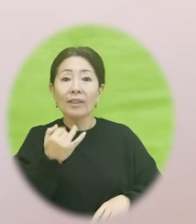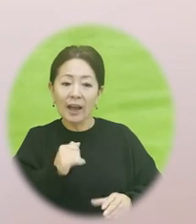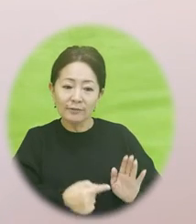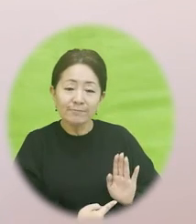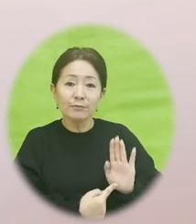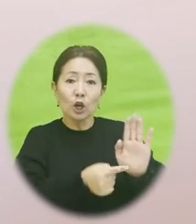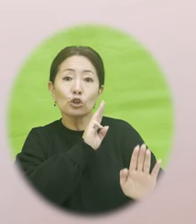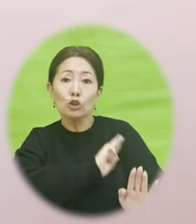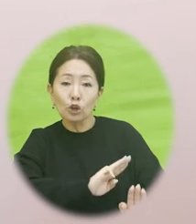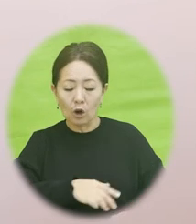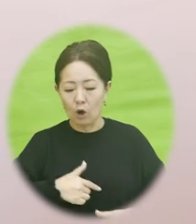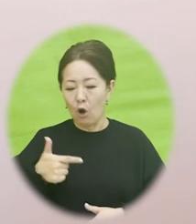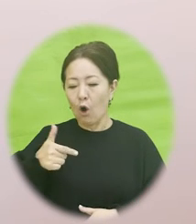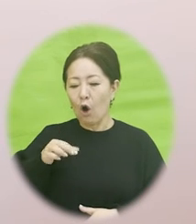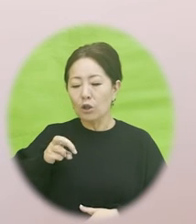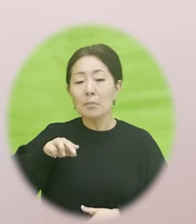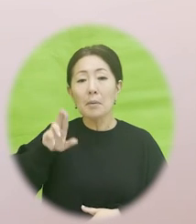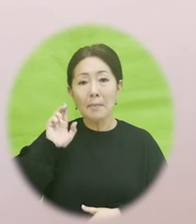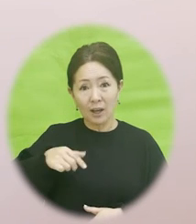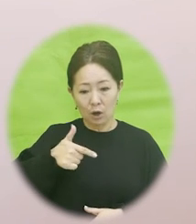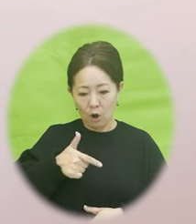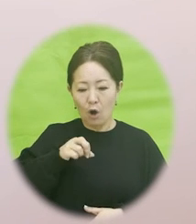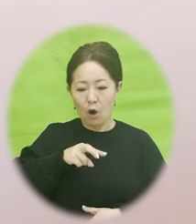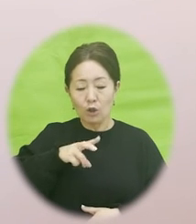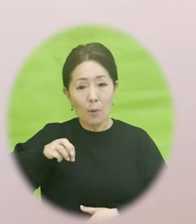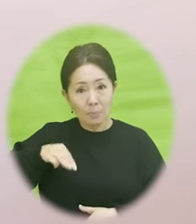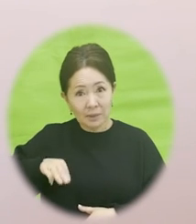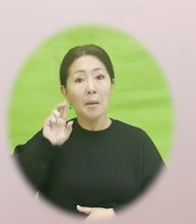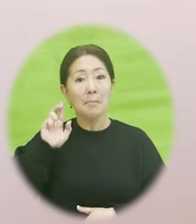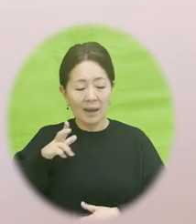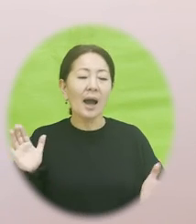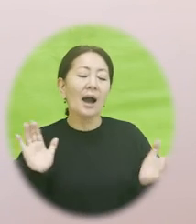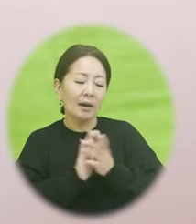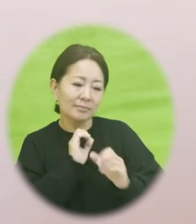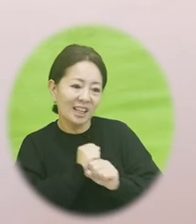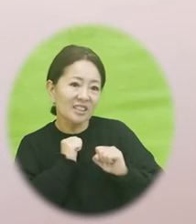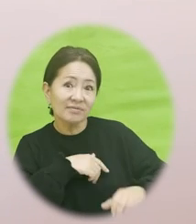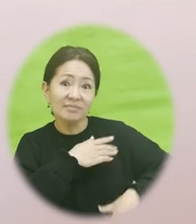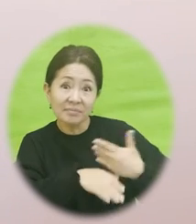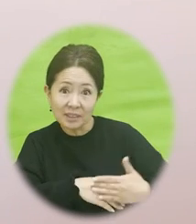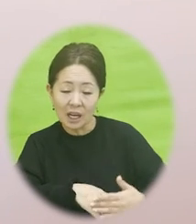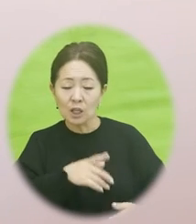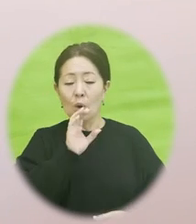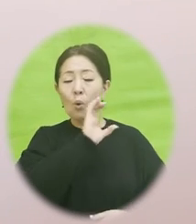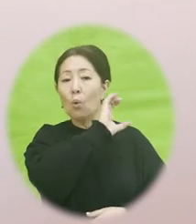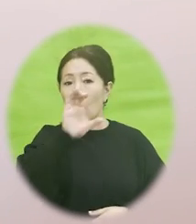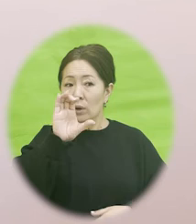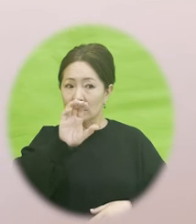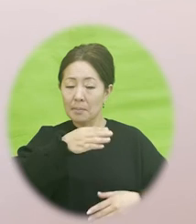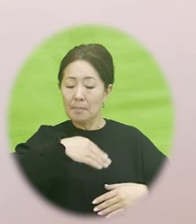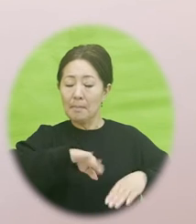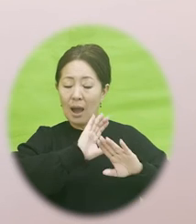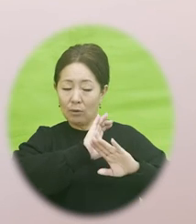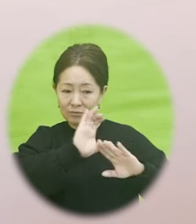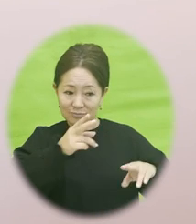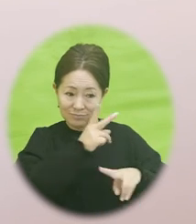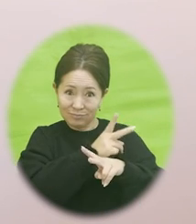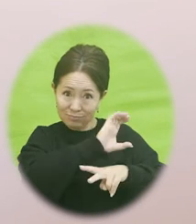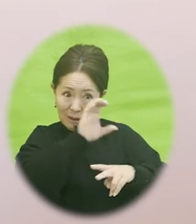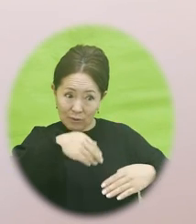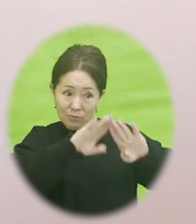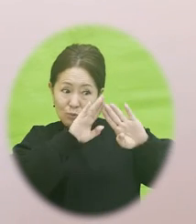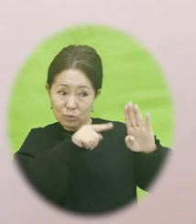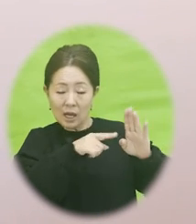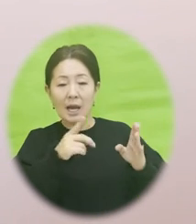нэлээд чиглэл тавьж зорилт тавьж хамтарч ажиллаж байна. Энийний эхний алхам болох одоо хуулийн этгээдийн данс үүсгэх гэдэг хамгийн суур